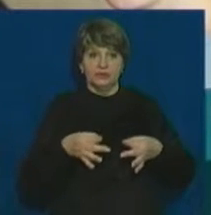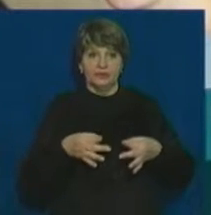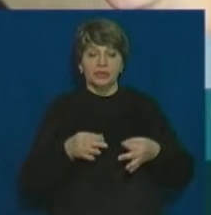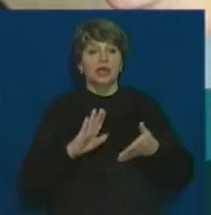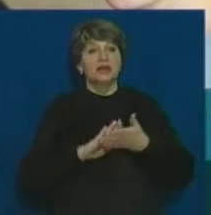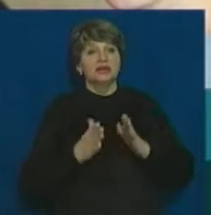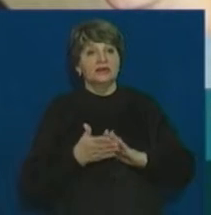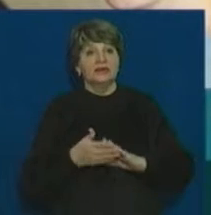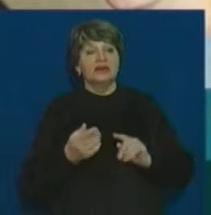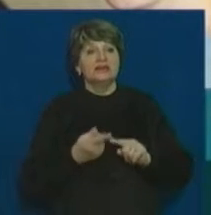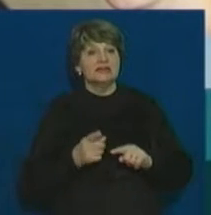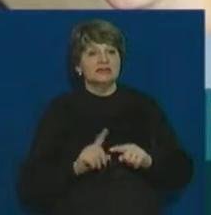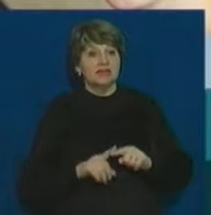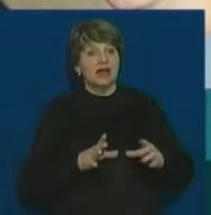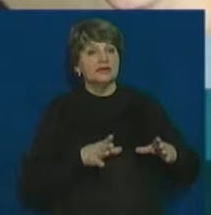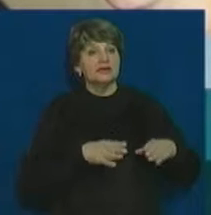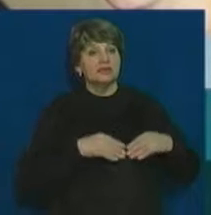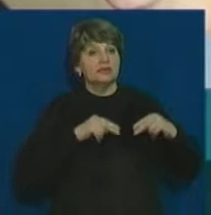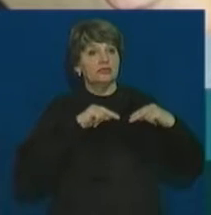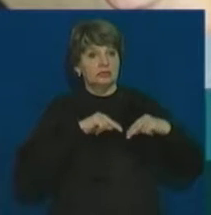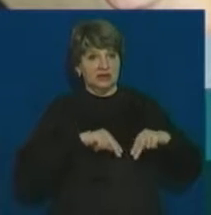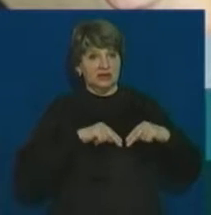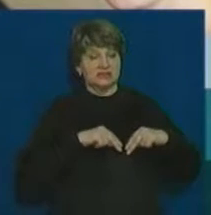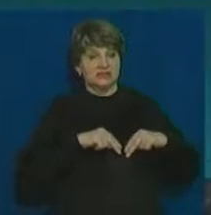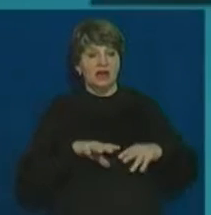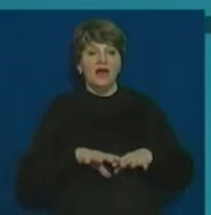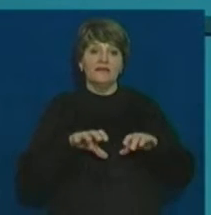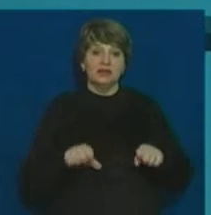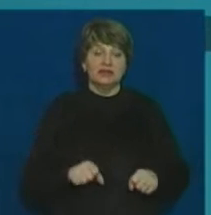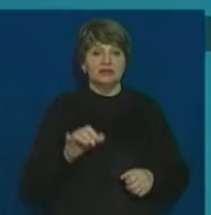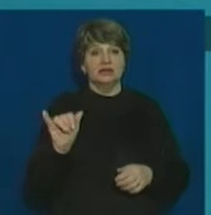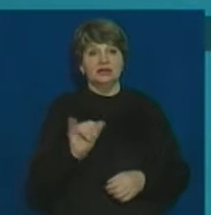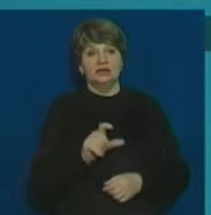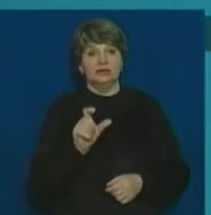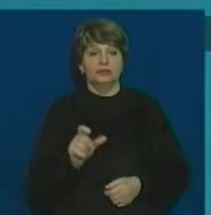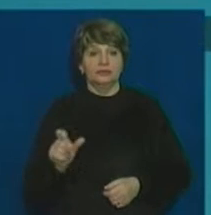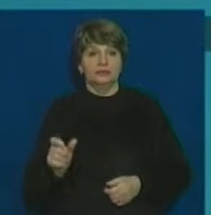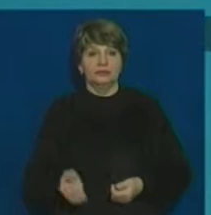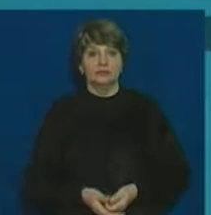– це співпраця між громадськими організаціями і владою.